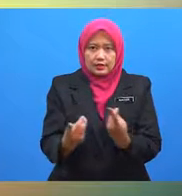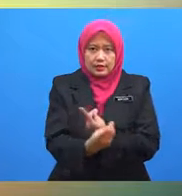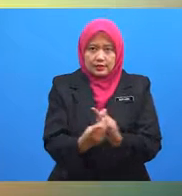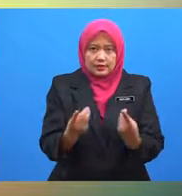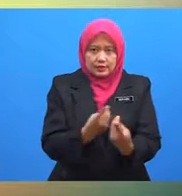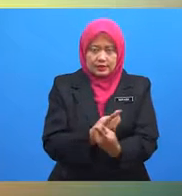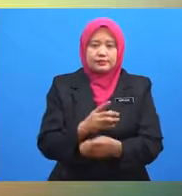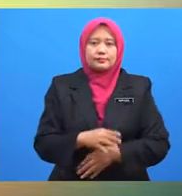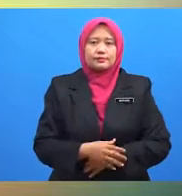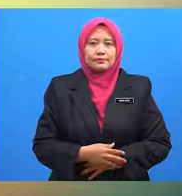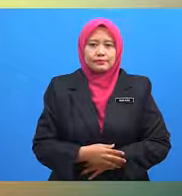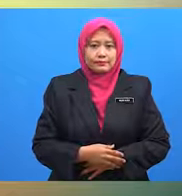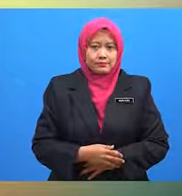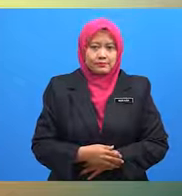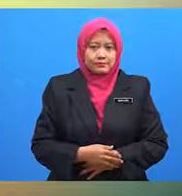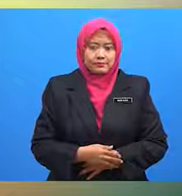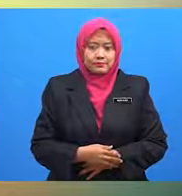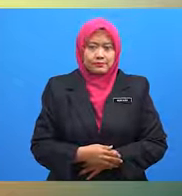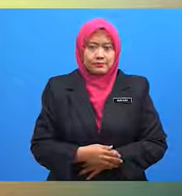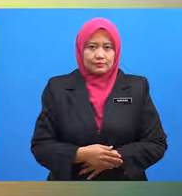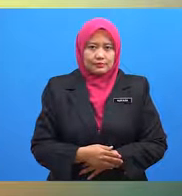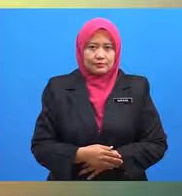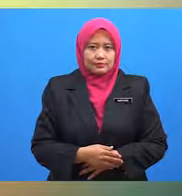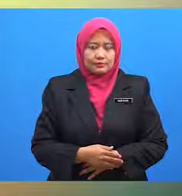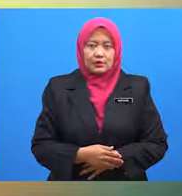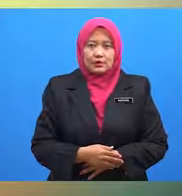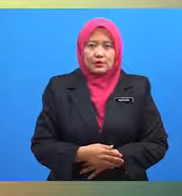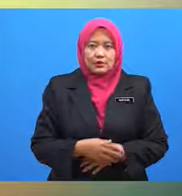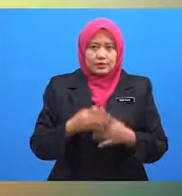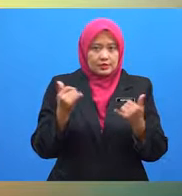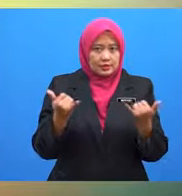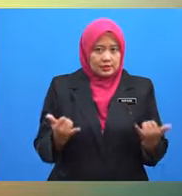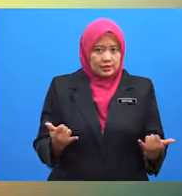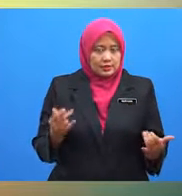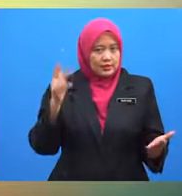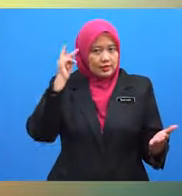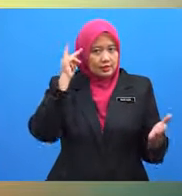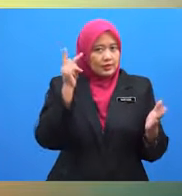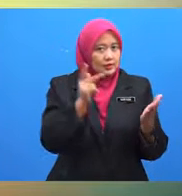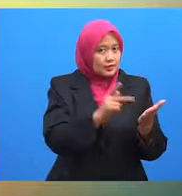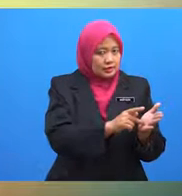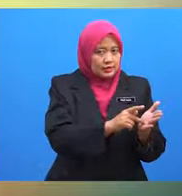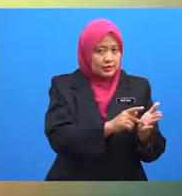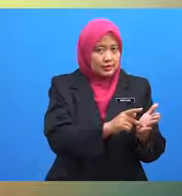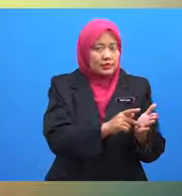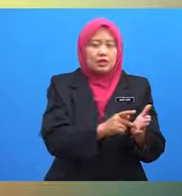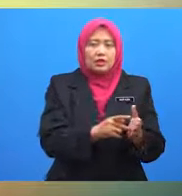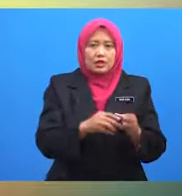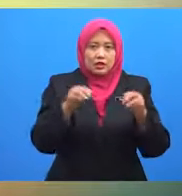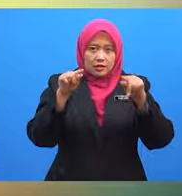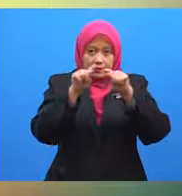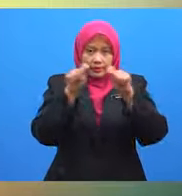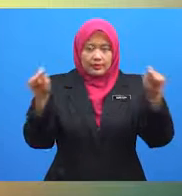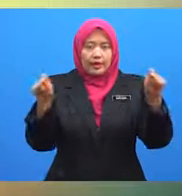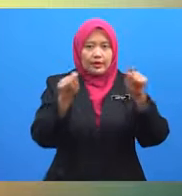kita dengan mengenal pasti tahap-tahap yang ada dalam Bahasa